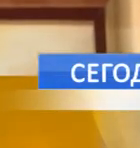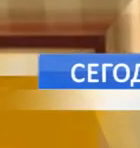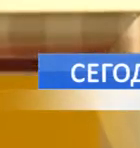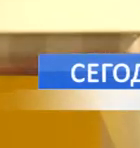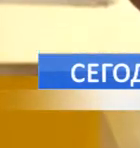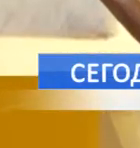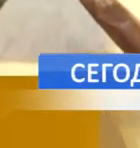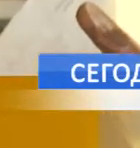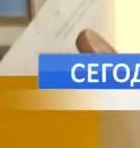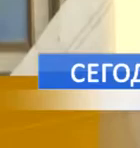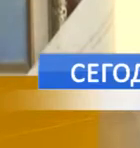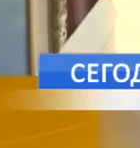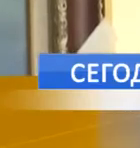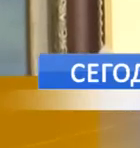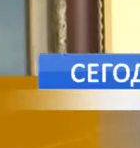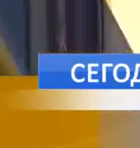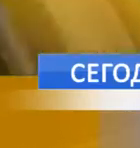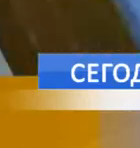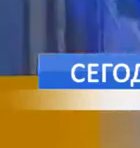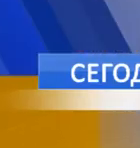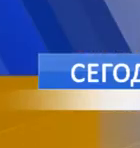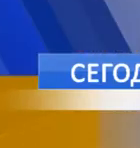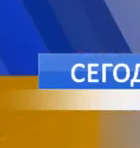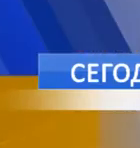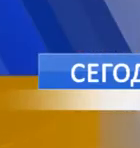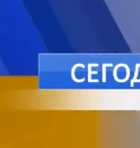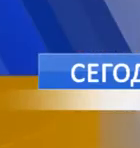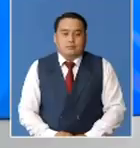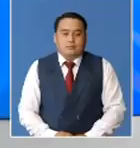инструмент играет в жизни современных казахов?